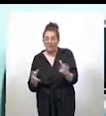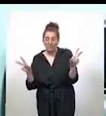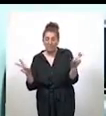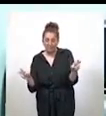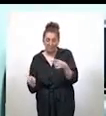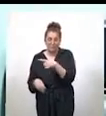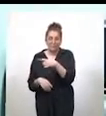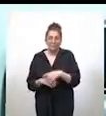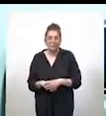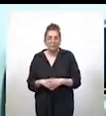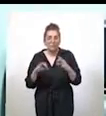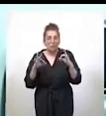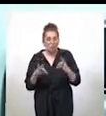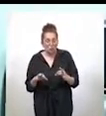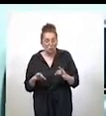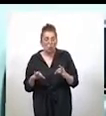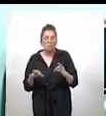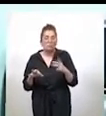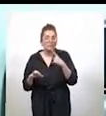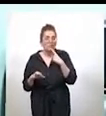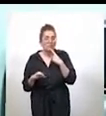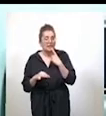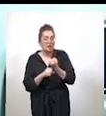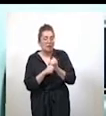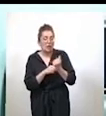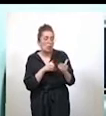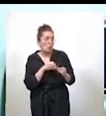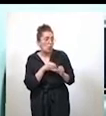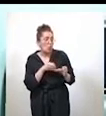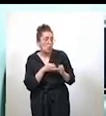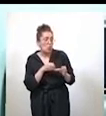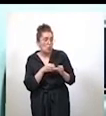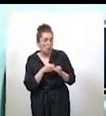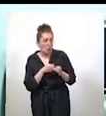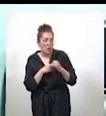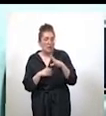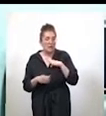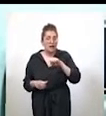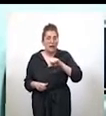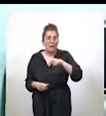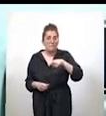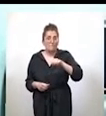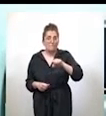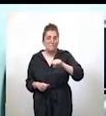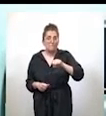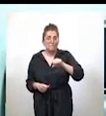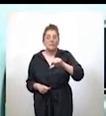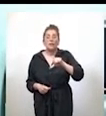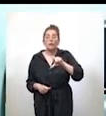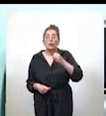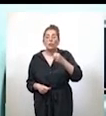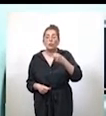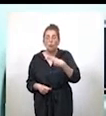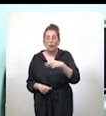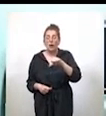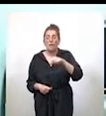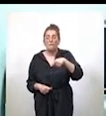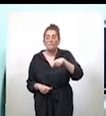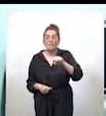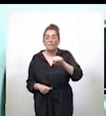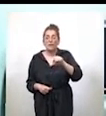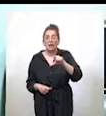coédition d'ouvrages dans le cadre de l'exposition Absalon au CAPC. Alors, pour être clair,